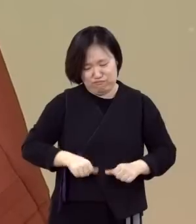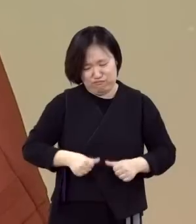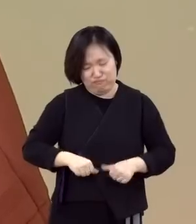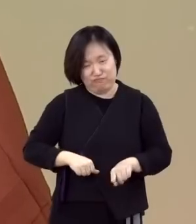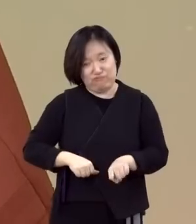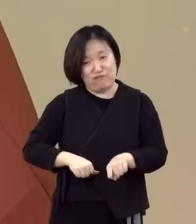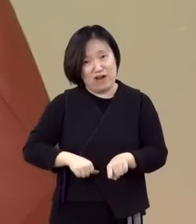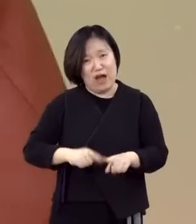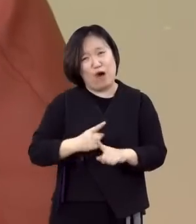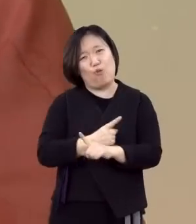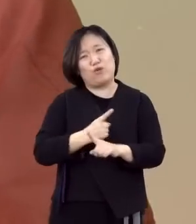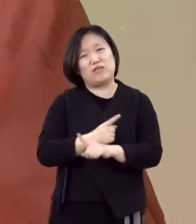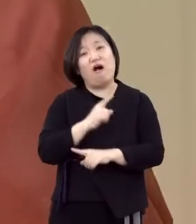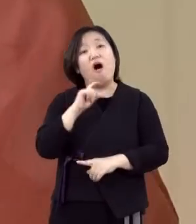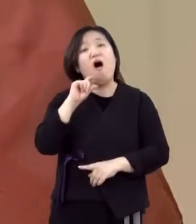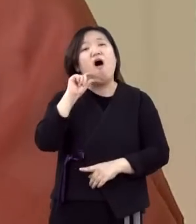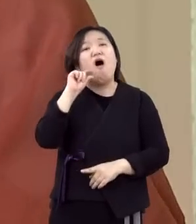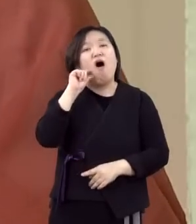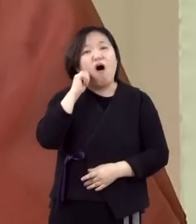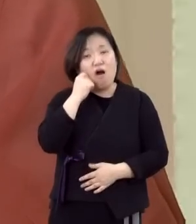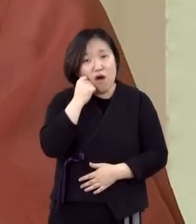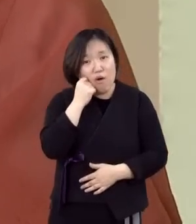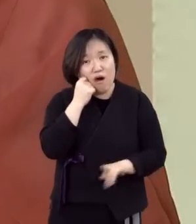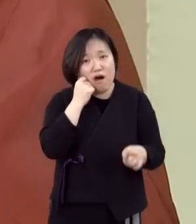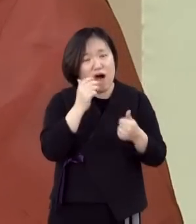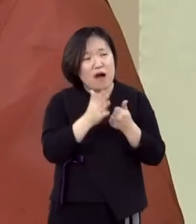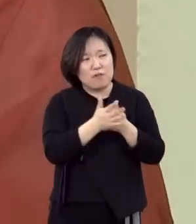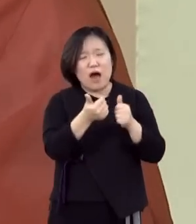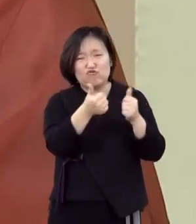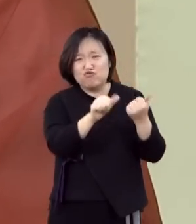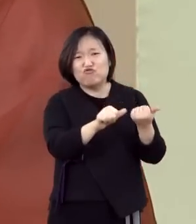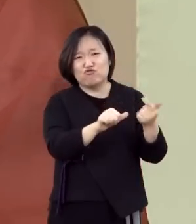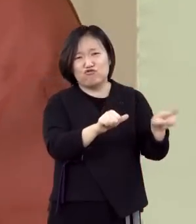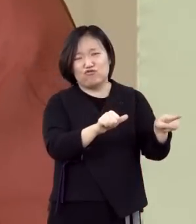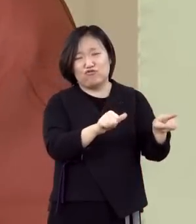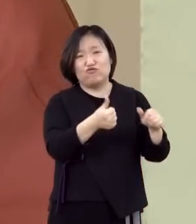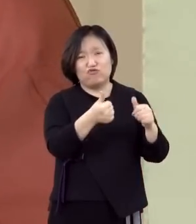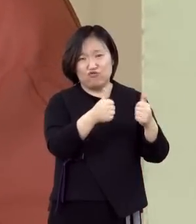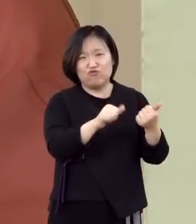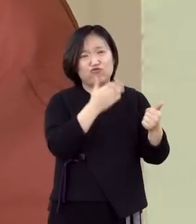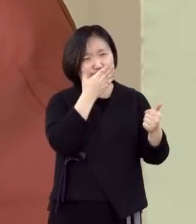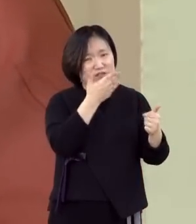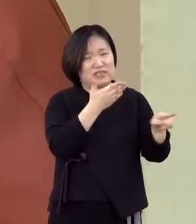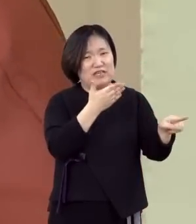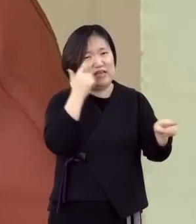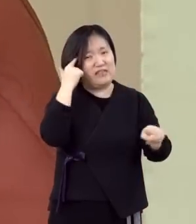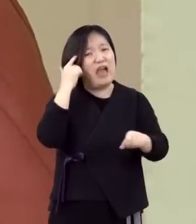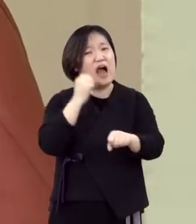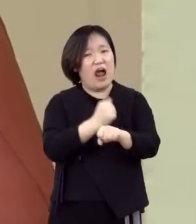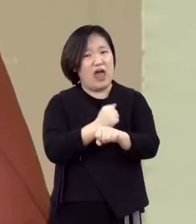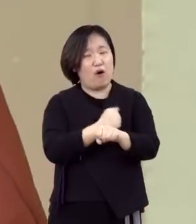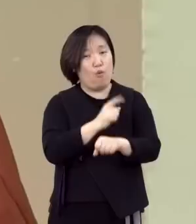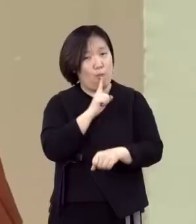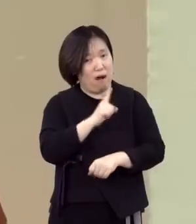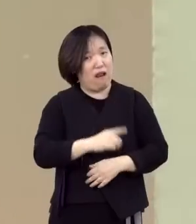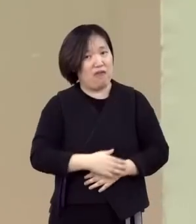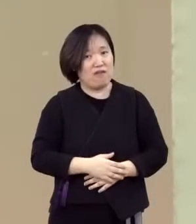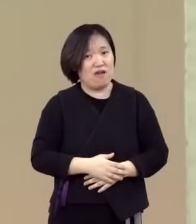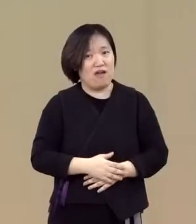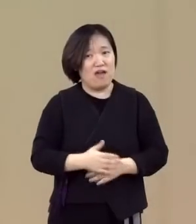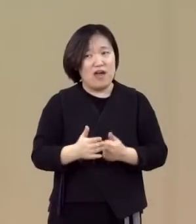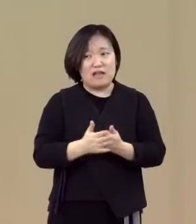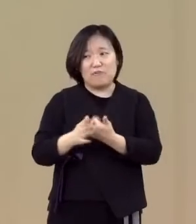완전히파열되었을때,우리는 최악의상황에대비하라는말을들었고,심지어우리 가문